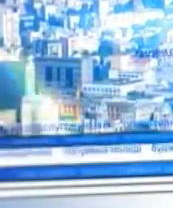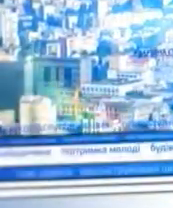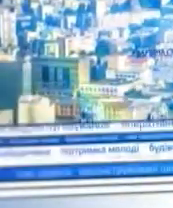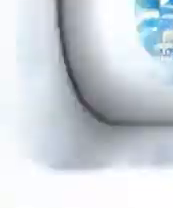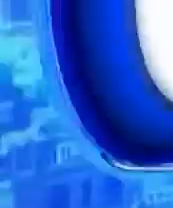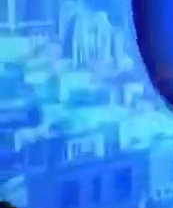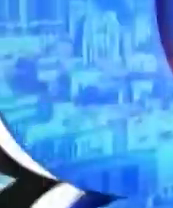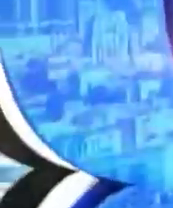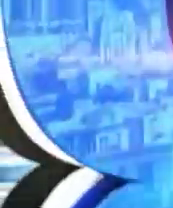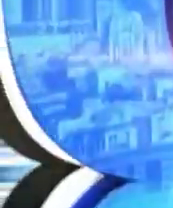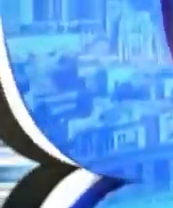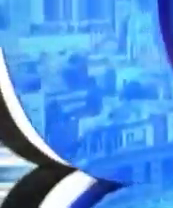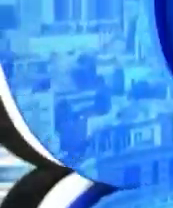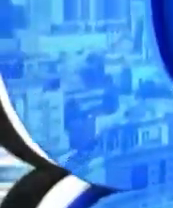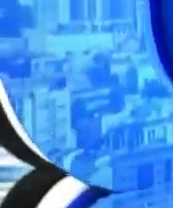Музика